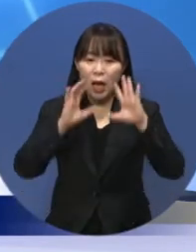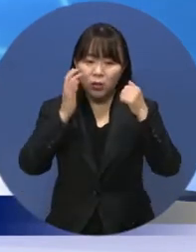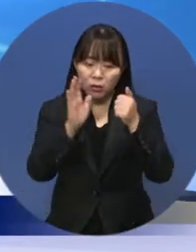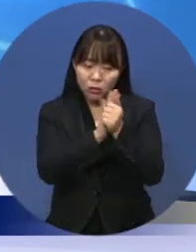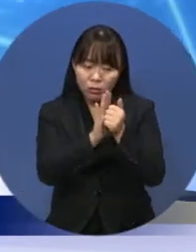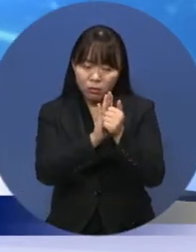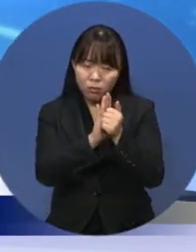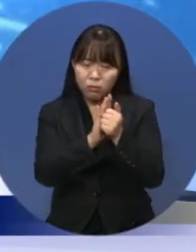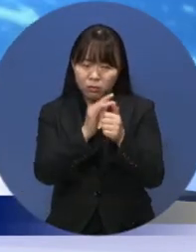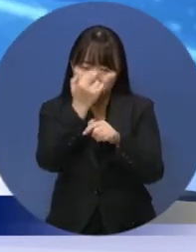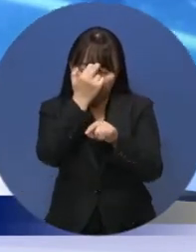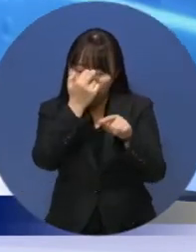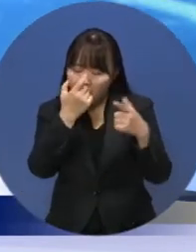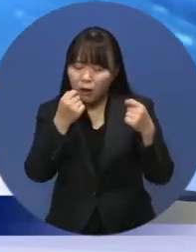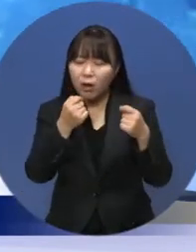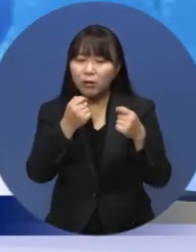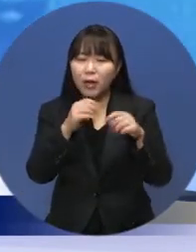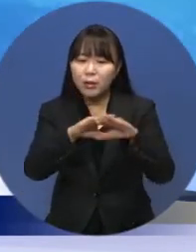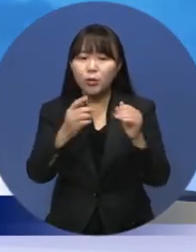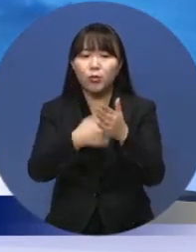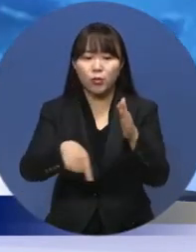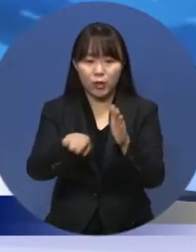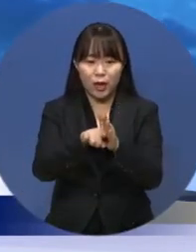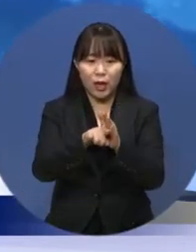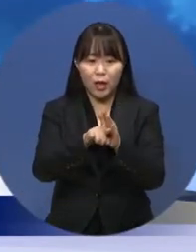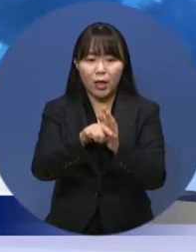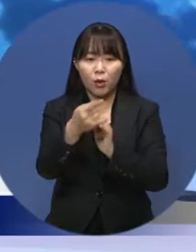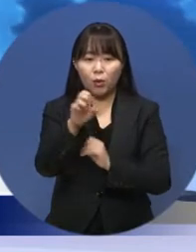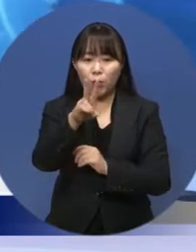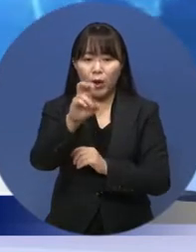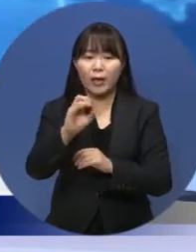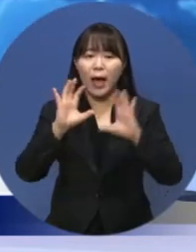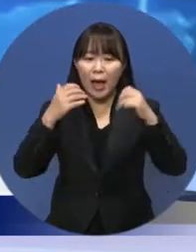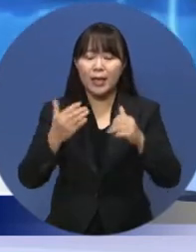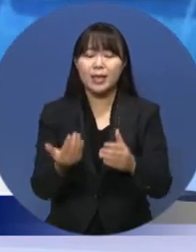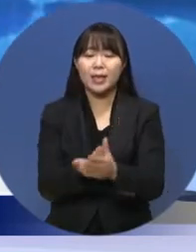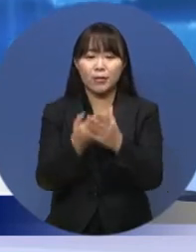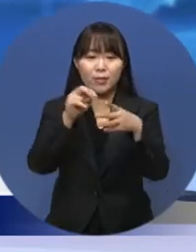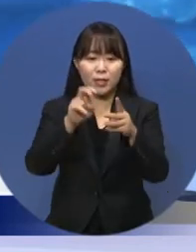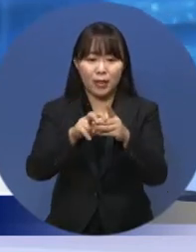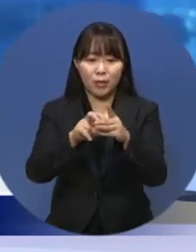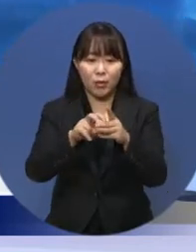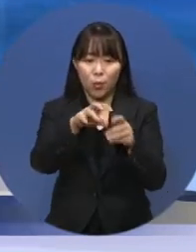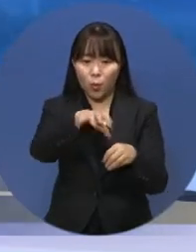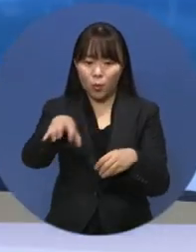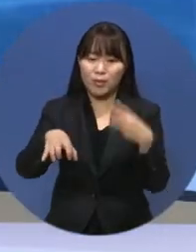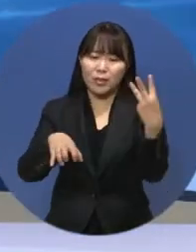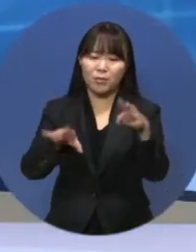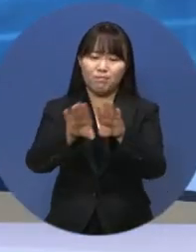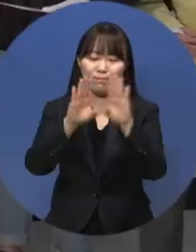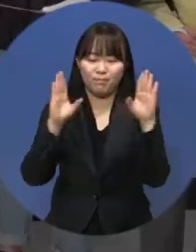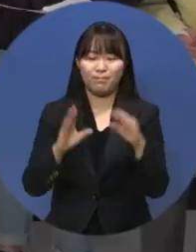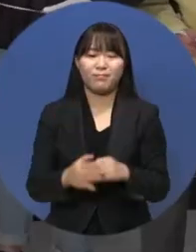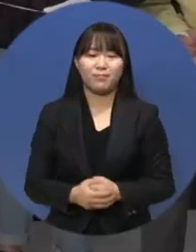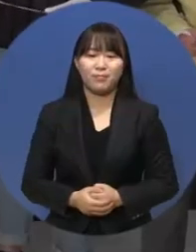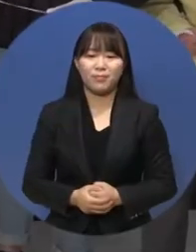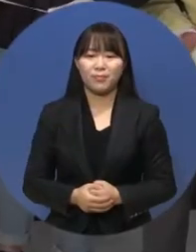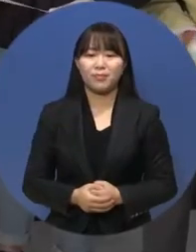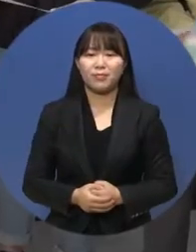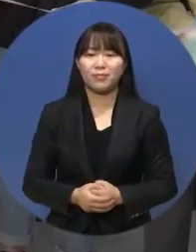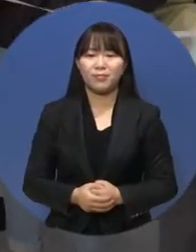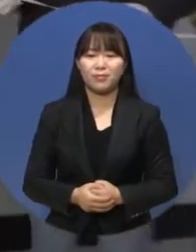아동돌봄의 사각지대 해소를 위한 광양 아이 키움 센터 세 곳이 추가로 문을 열었습니다.